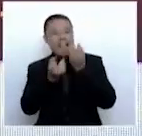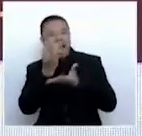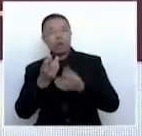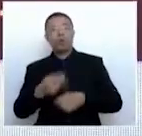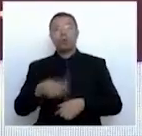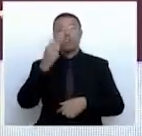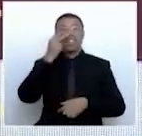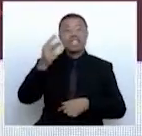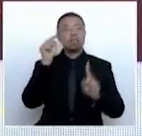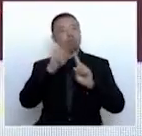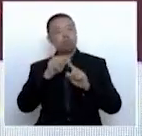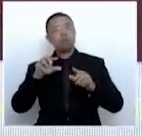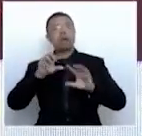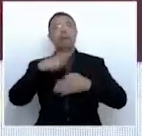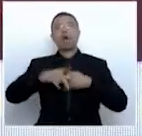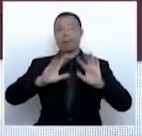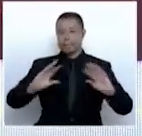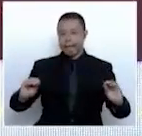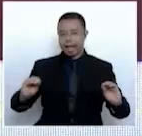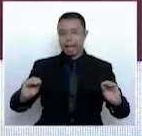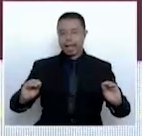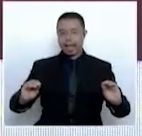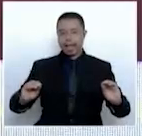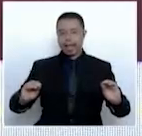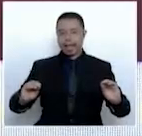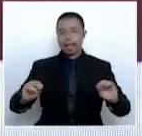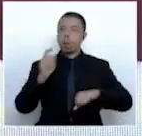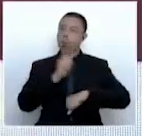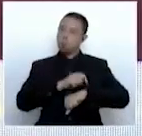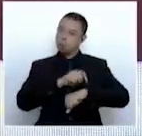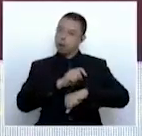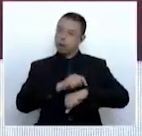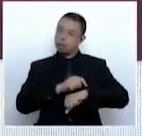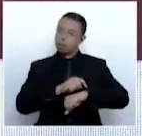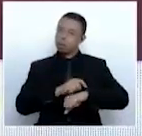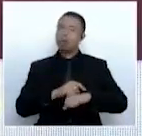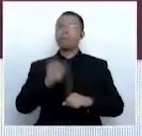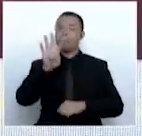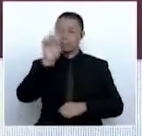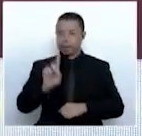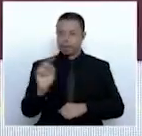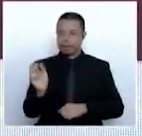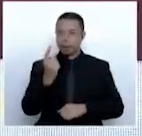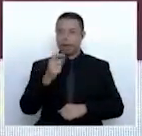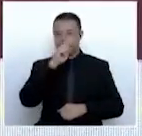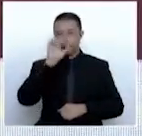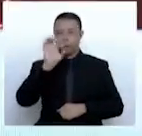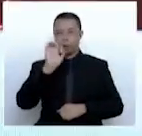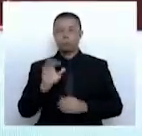visi misi dan program kerja waktu anda 4 menit dimulai saat berbicara kami